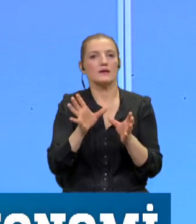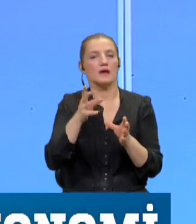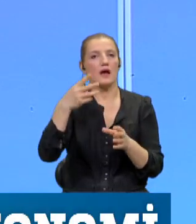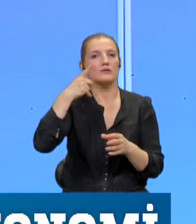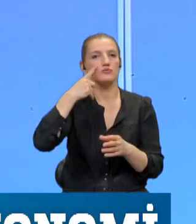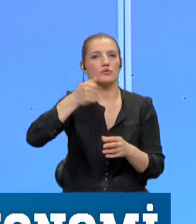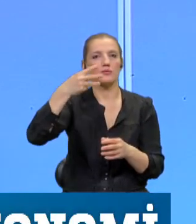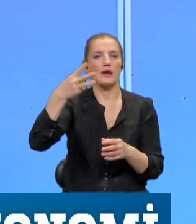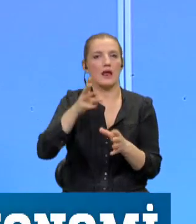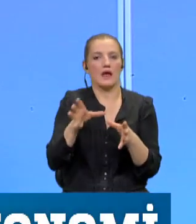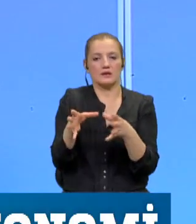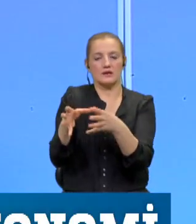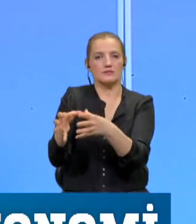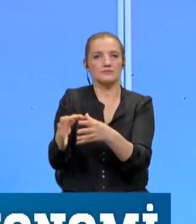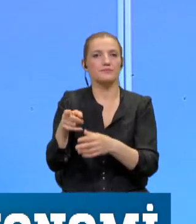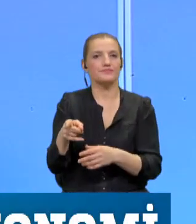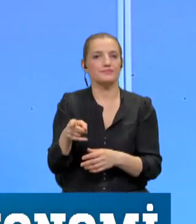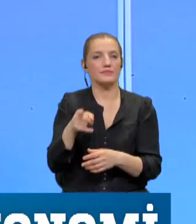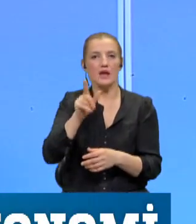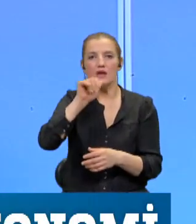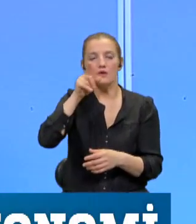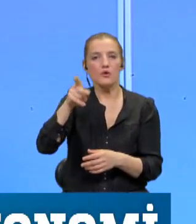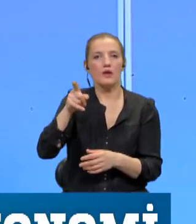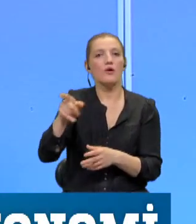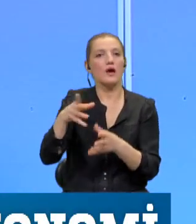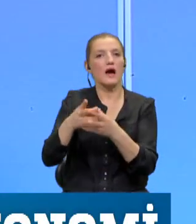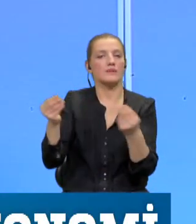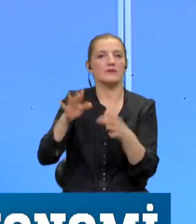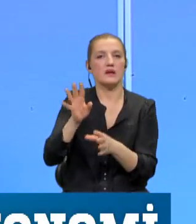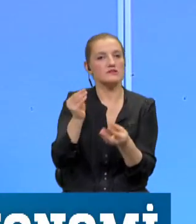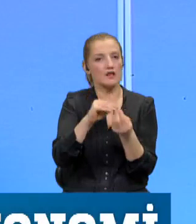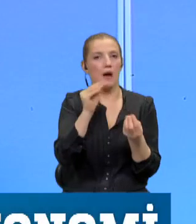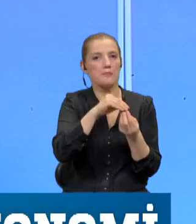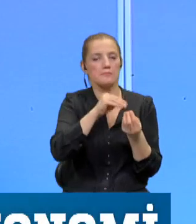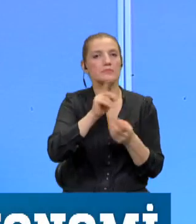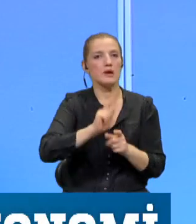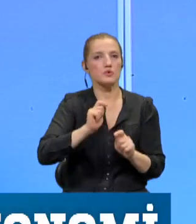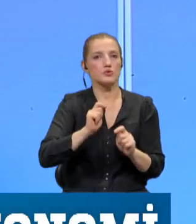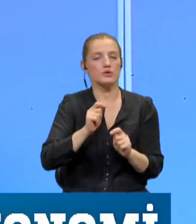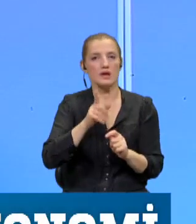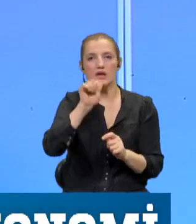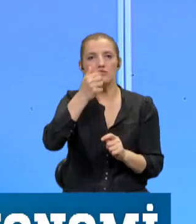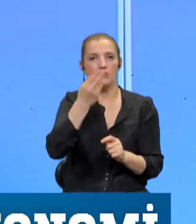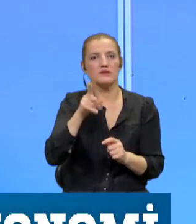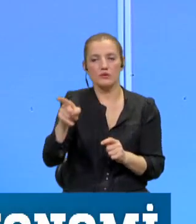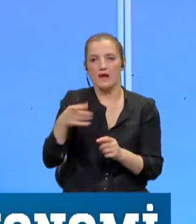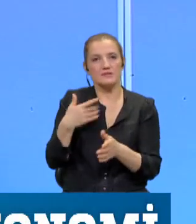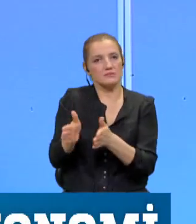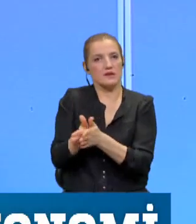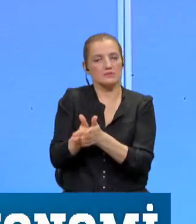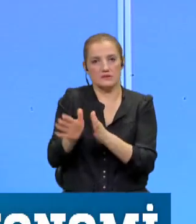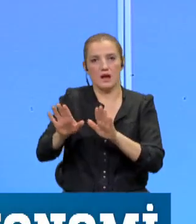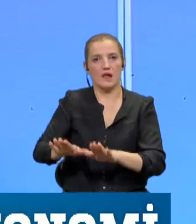taleplerine şey yapmış dolması onları kaybetmeyelim bu kadar zam yapıyoruz bu kadar şey yapıyoruz iş olması onlar